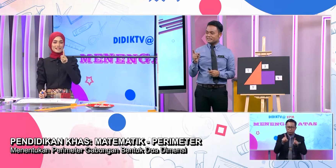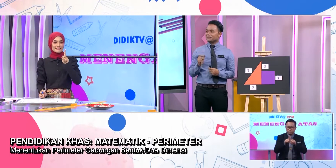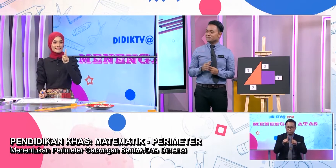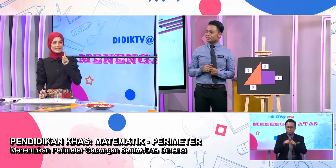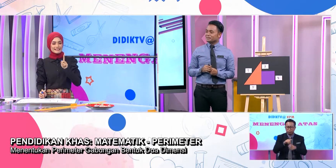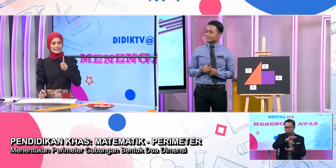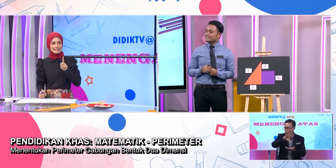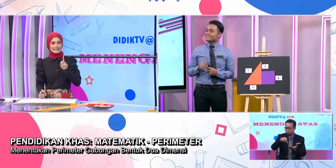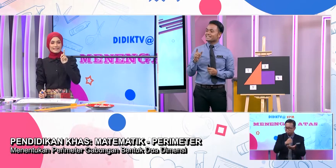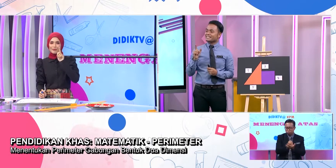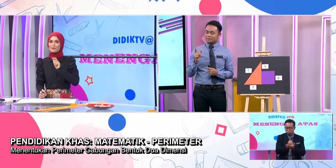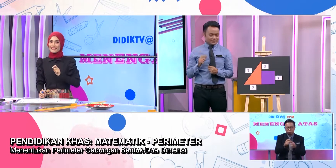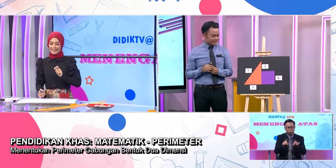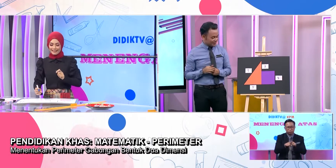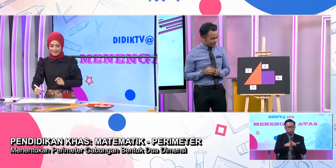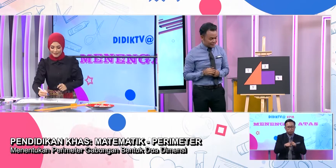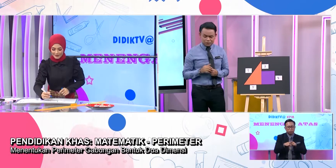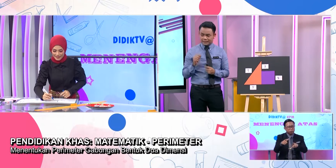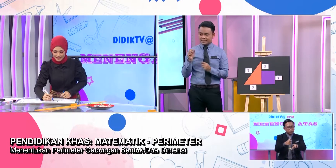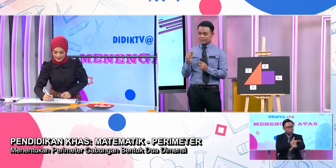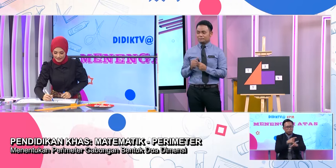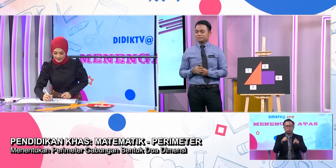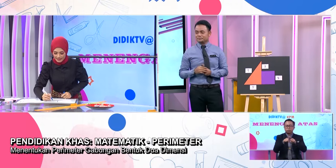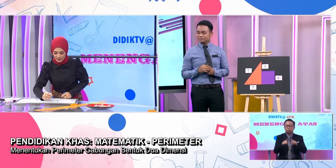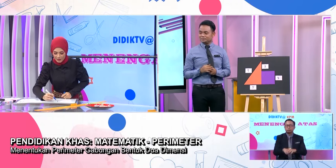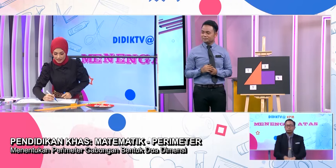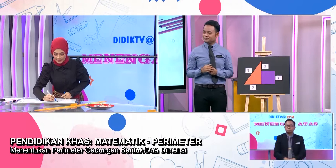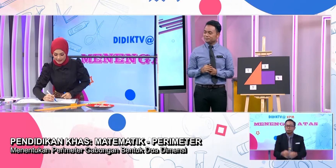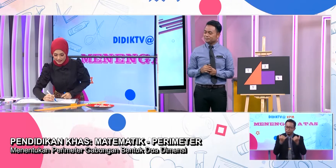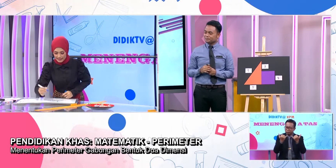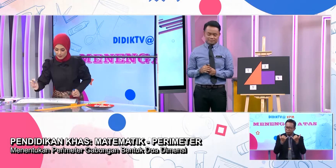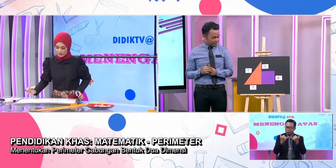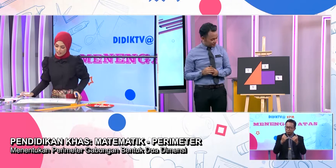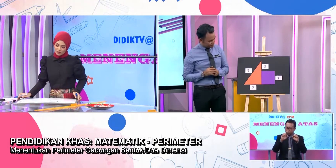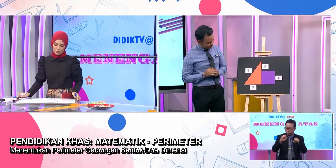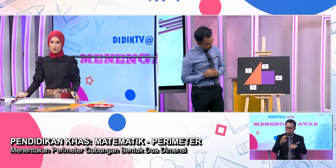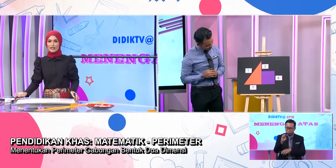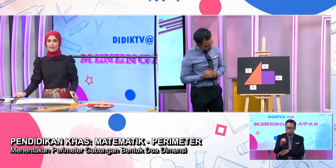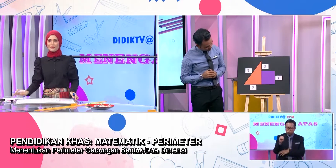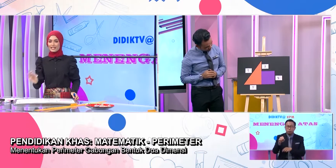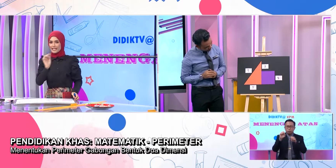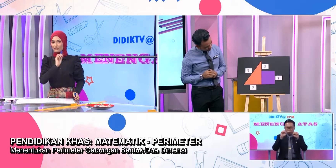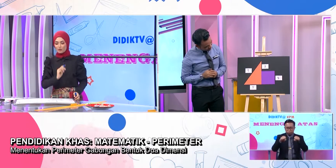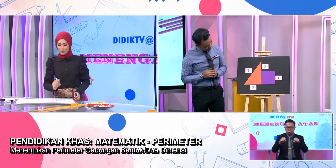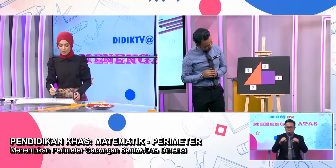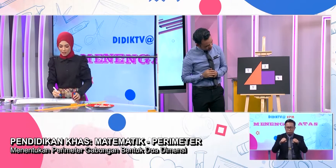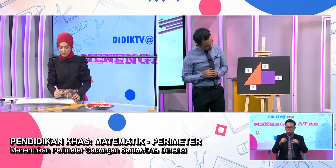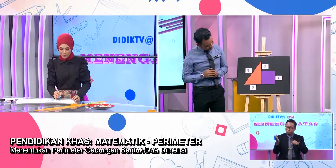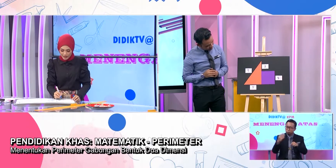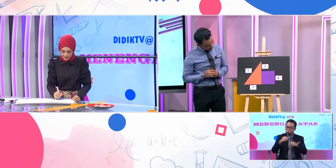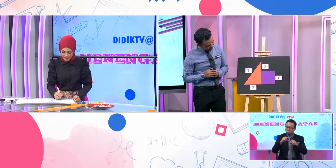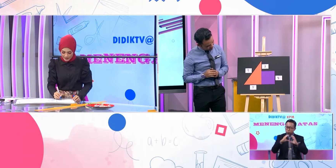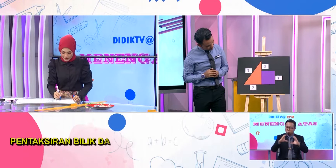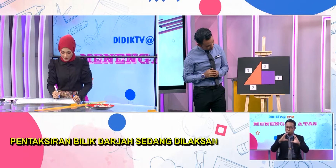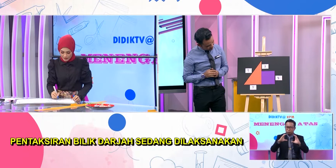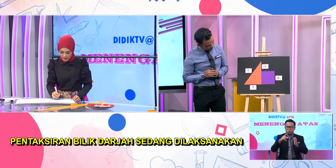semua sisinya sama panjang Oke coba bisa jawab Oke saya akan tunjukan pengiraan jemur di